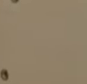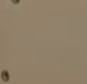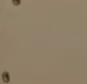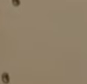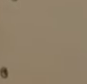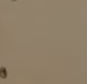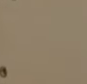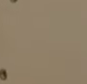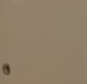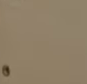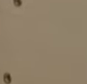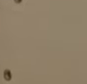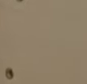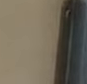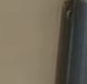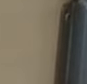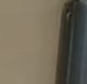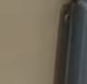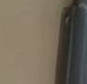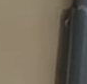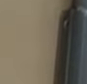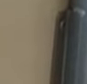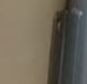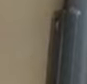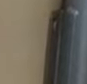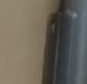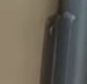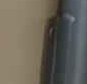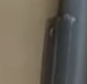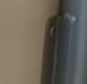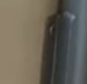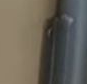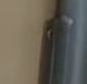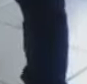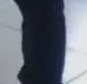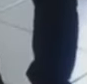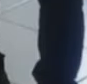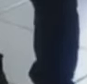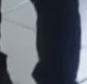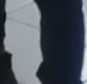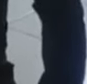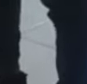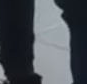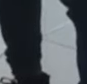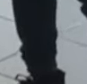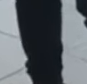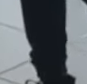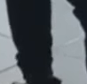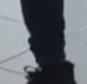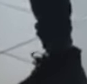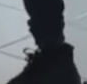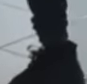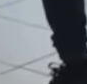Sebelumnya pihak sekolah menyebut surat keterangan tidak mampu yang dikeluarkan kelurahan tidak sah atau palsu. Tak diterima